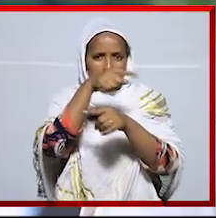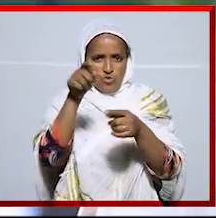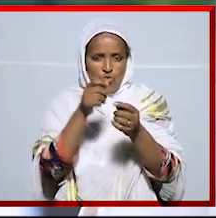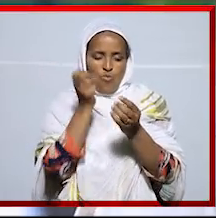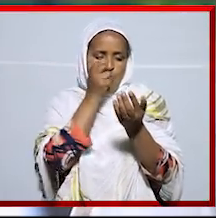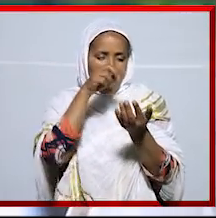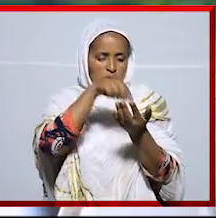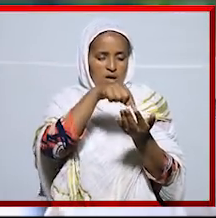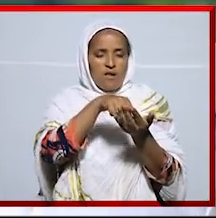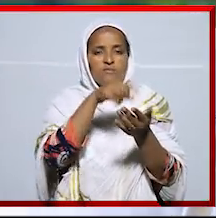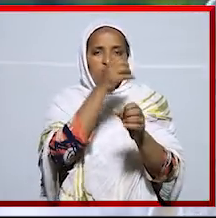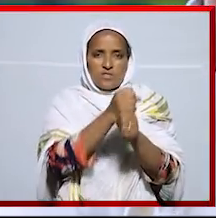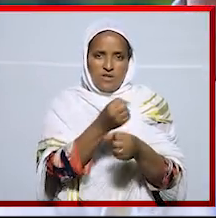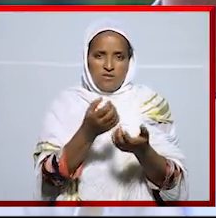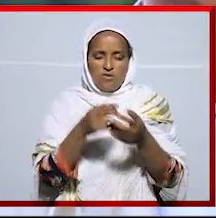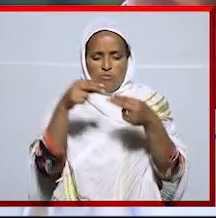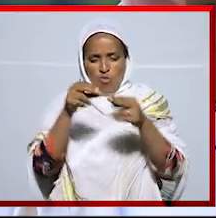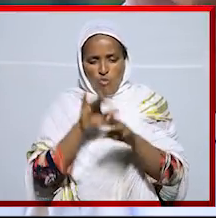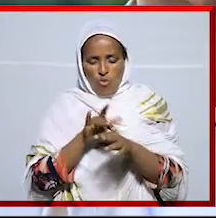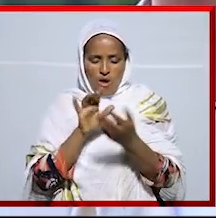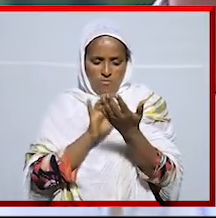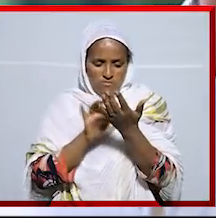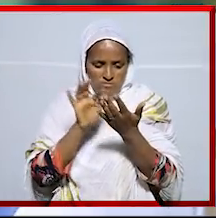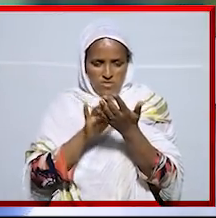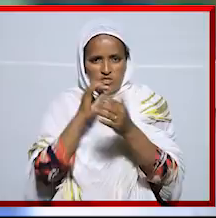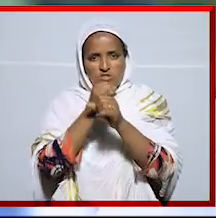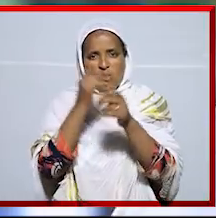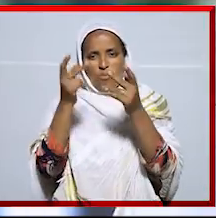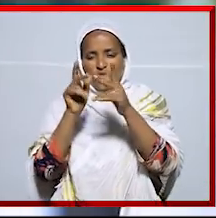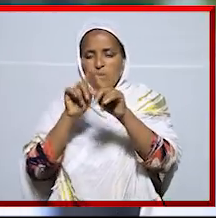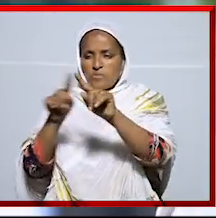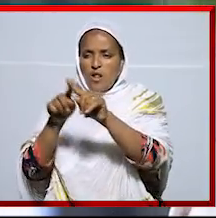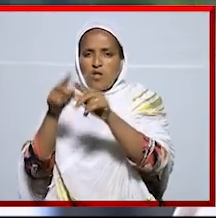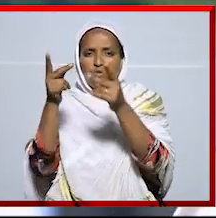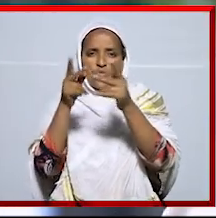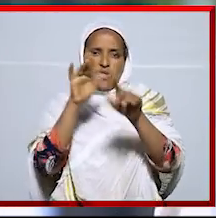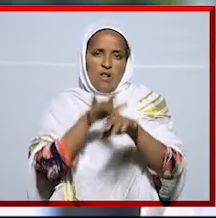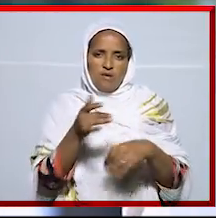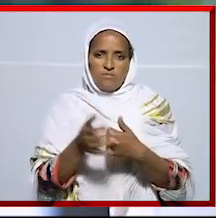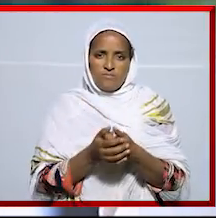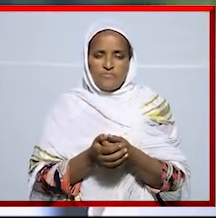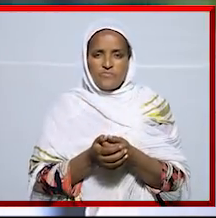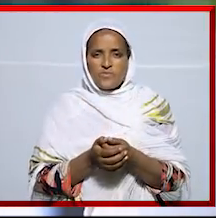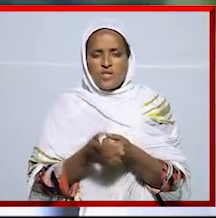ምናልባት በሞባይላቸው ምይዘን ቢሮ ላይም ስራ ቦታ ላይ ተለያየ ቦታ ላይ